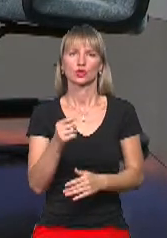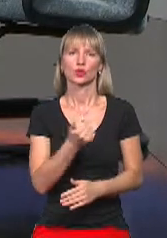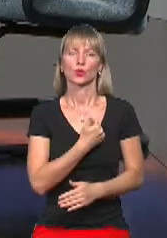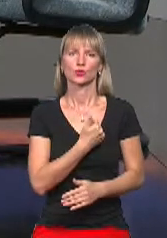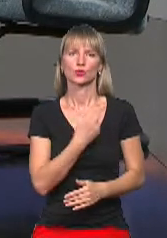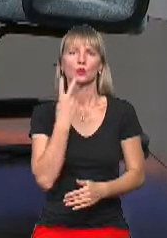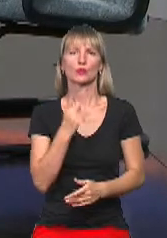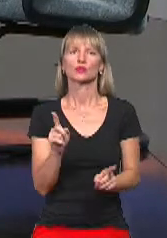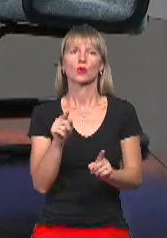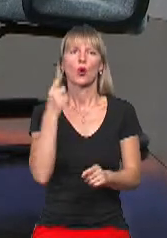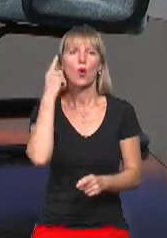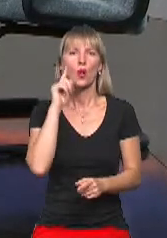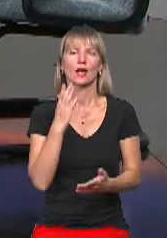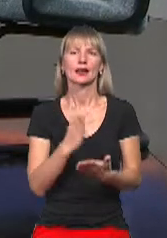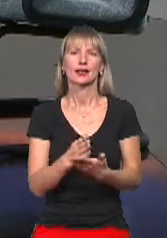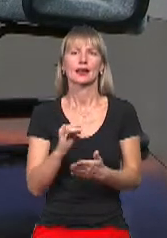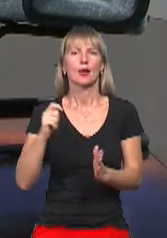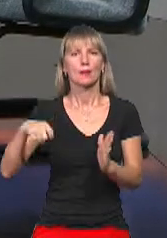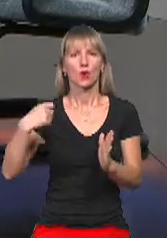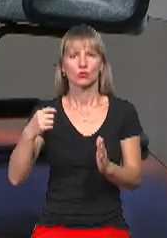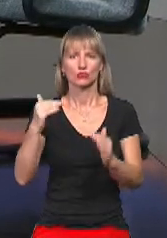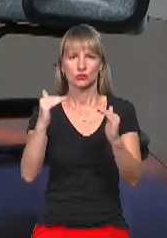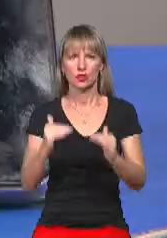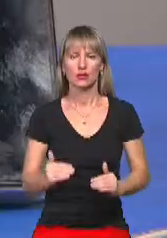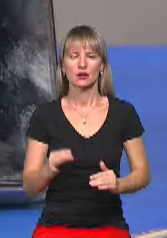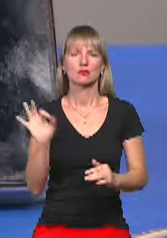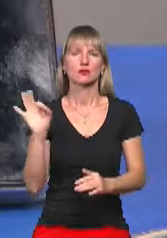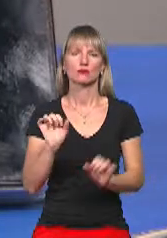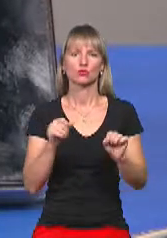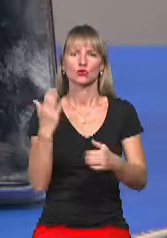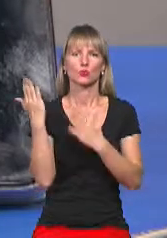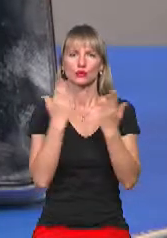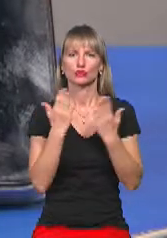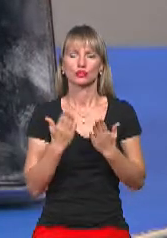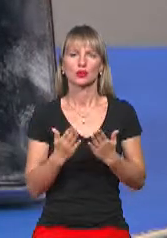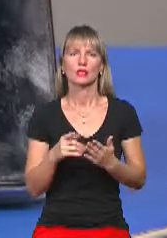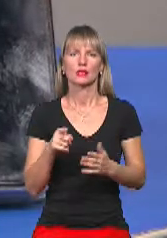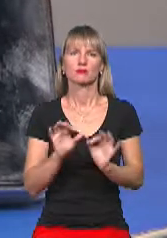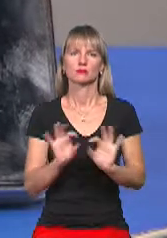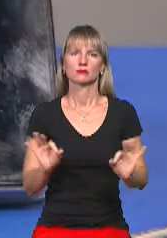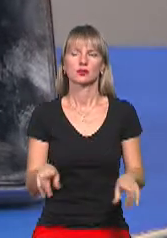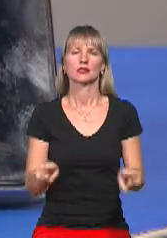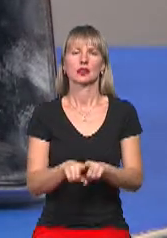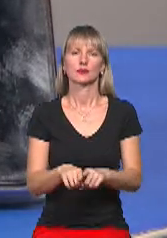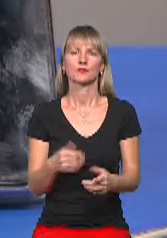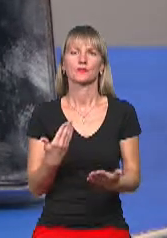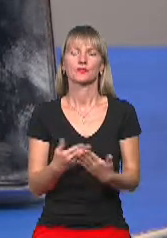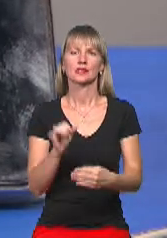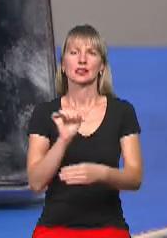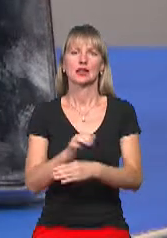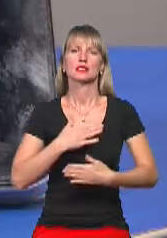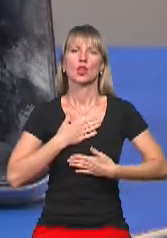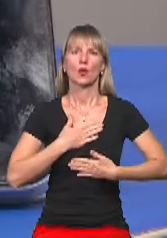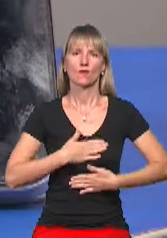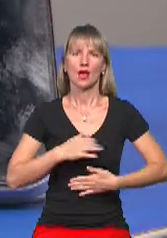хочеш подивитися, що той колір означає, ти прокручуєш на низ, можеш одразу почитати. І там тлумачення того, що це. Тлумачення таке, що стан